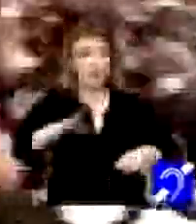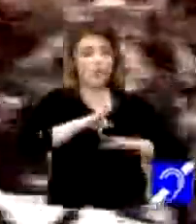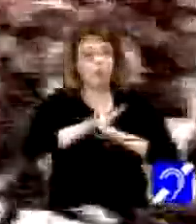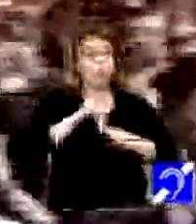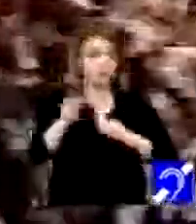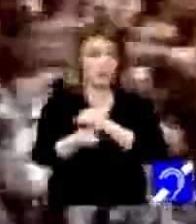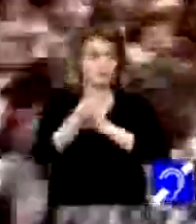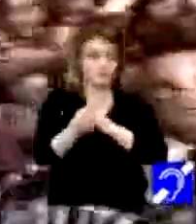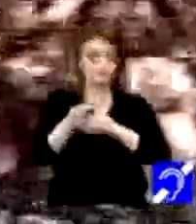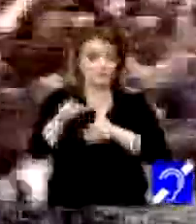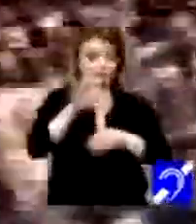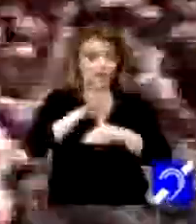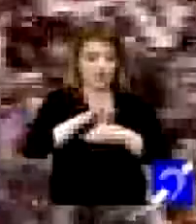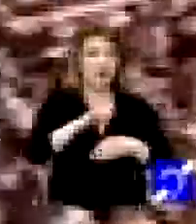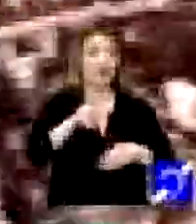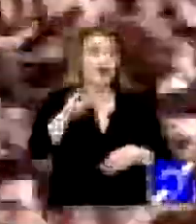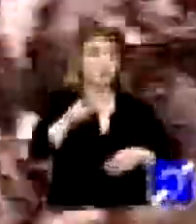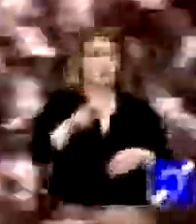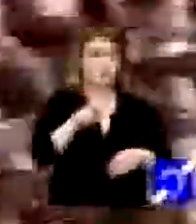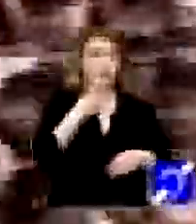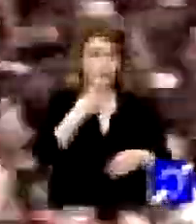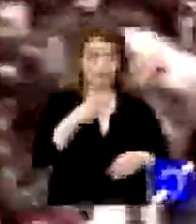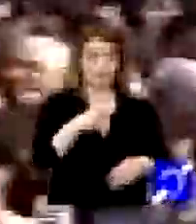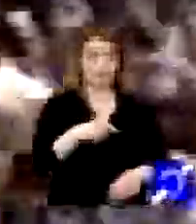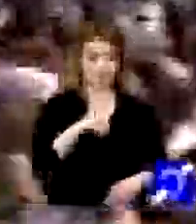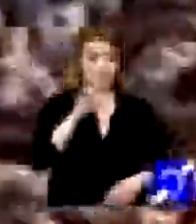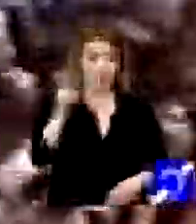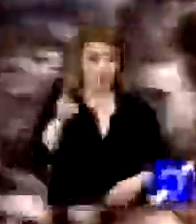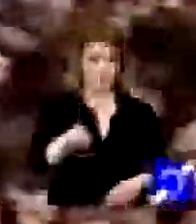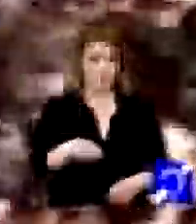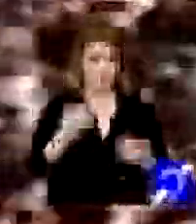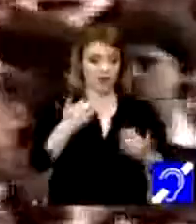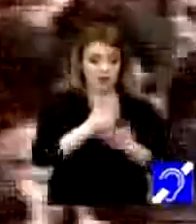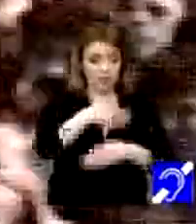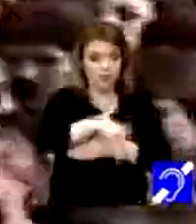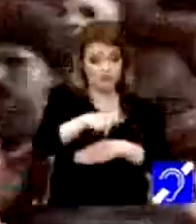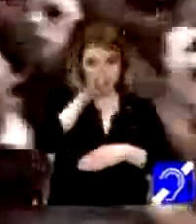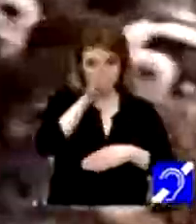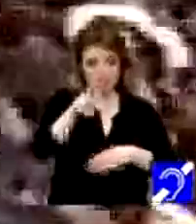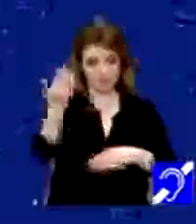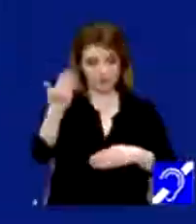leucemiei. Astăzi, două străzi din Iași și Chișinău, dar și un gimnaziu îi poartă numele.